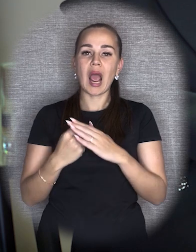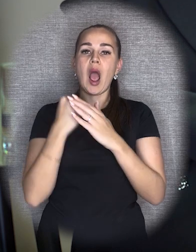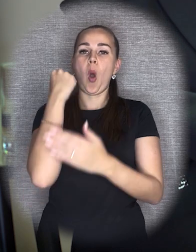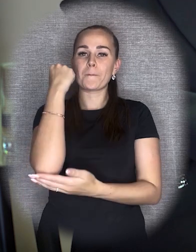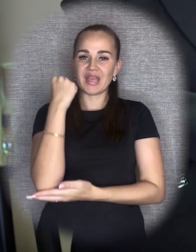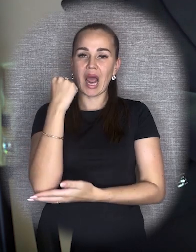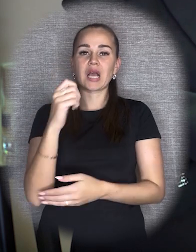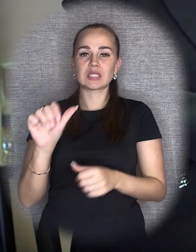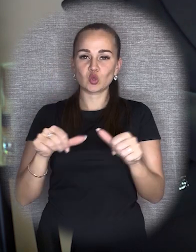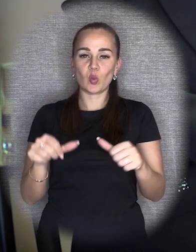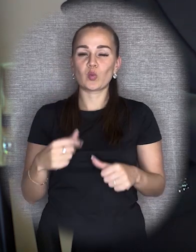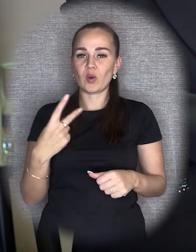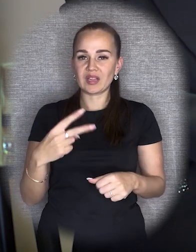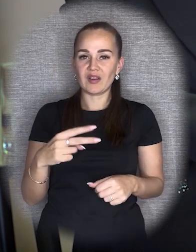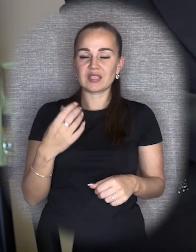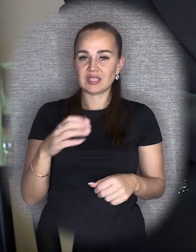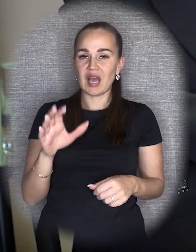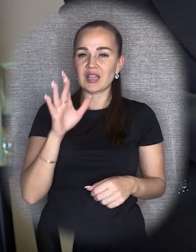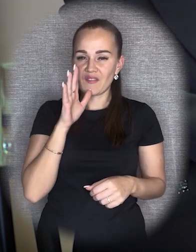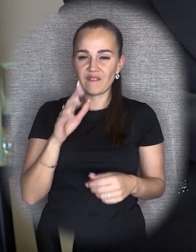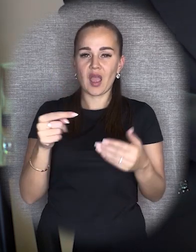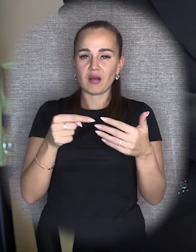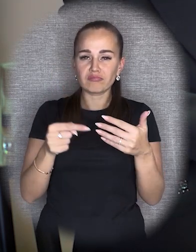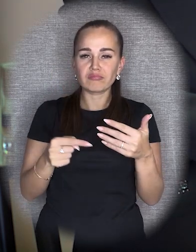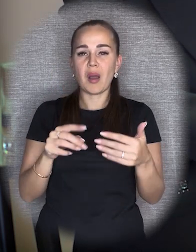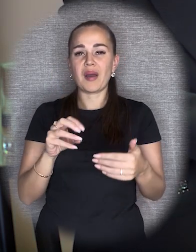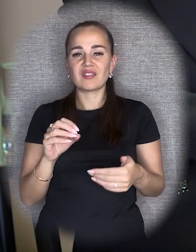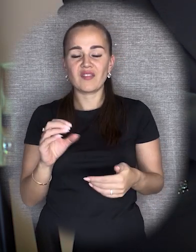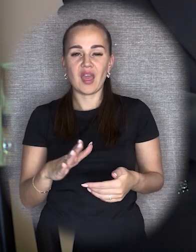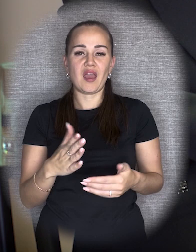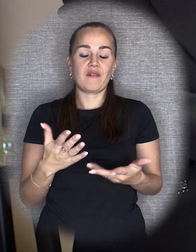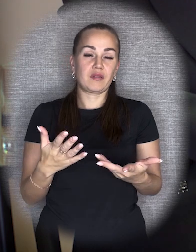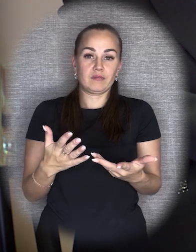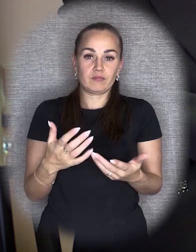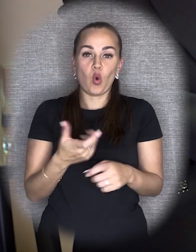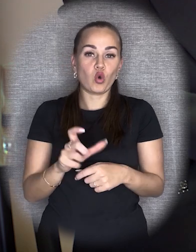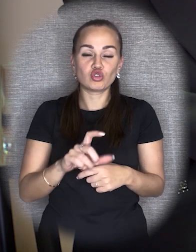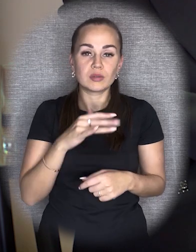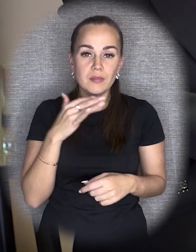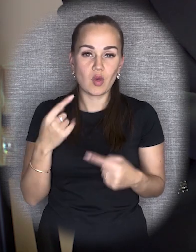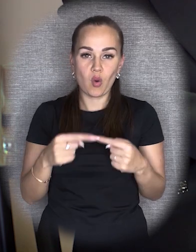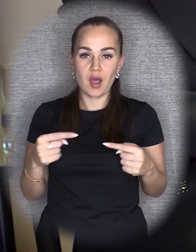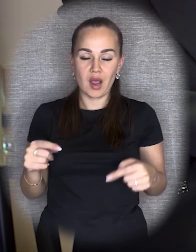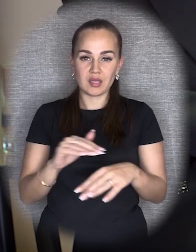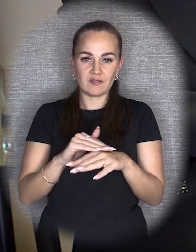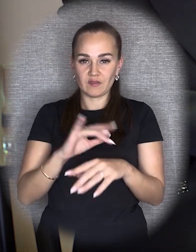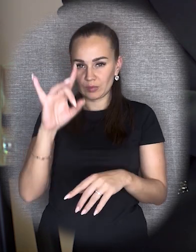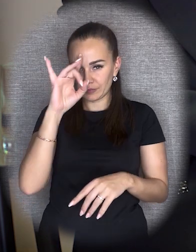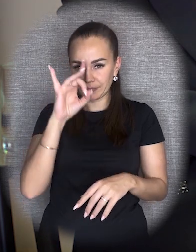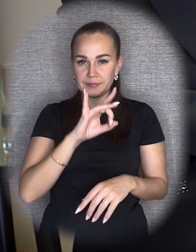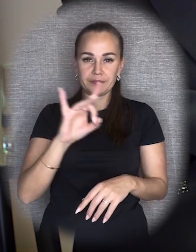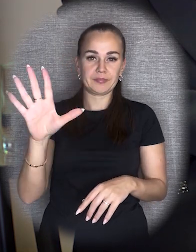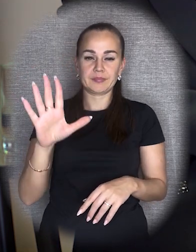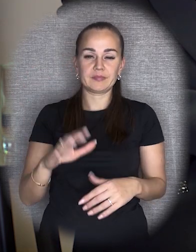века: Голубкина, Каненков, Матвеев, Эрзя, там, Манезеры,